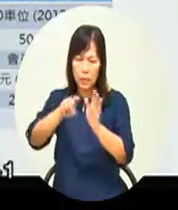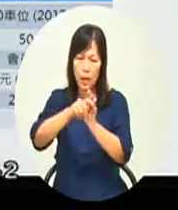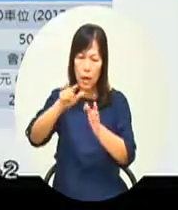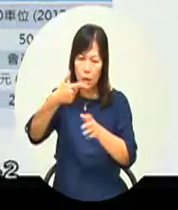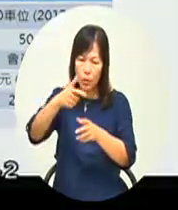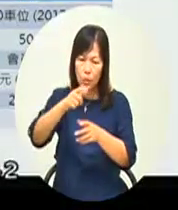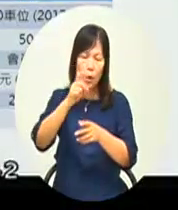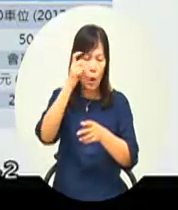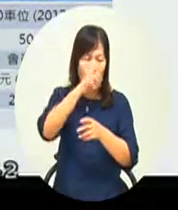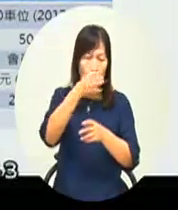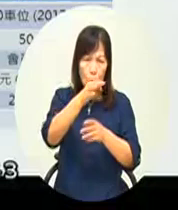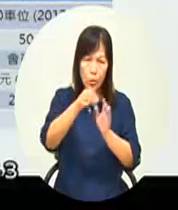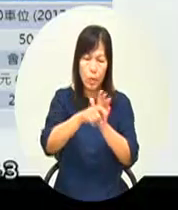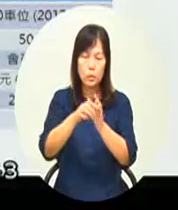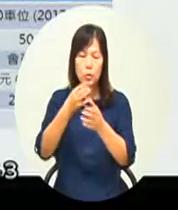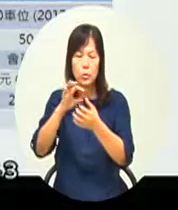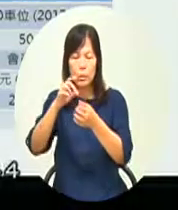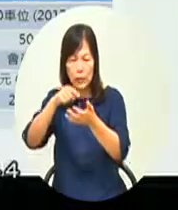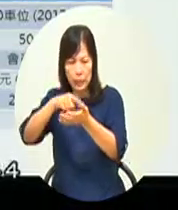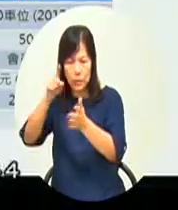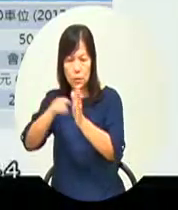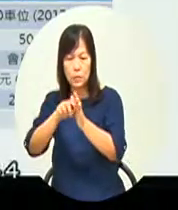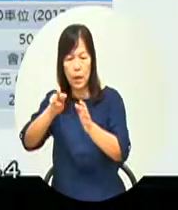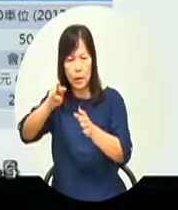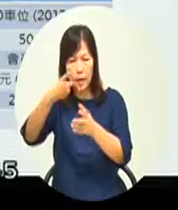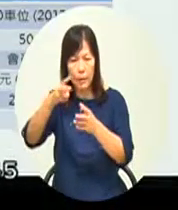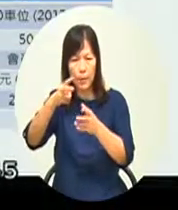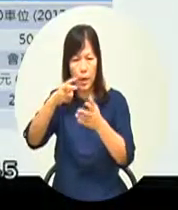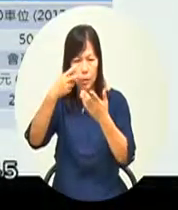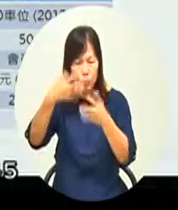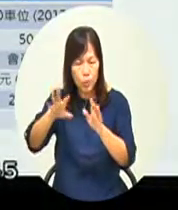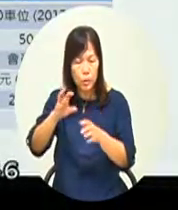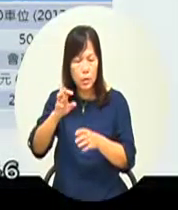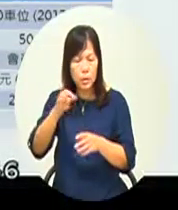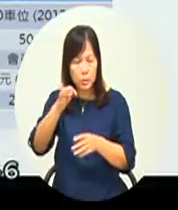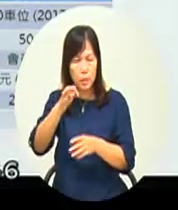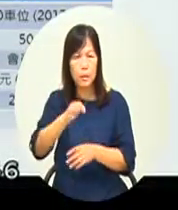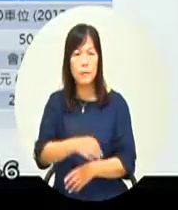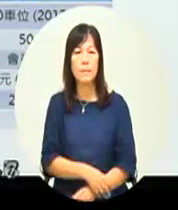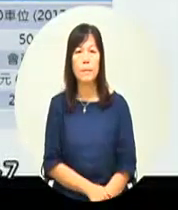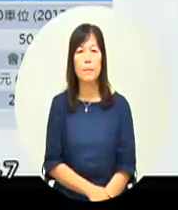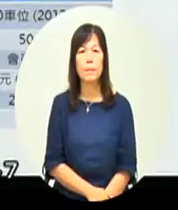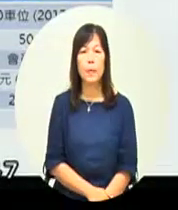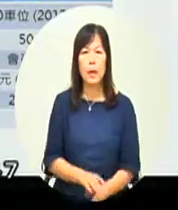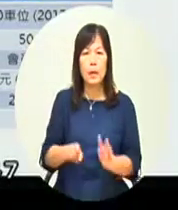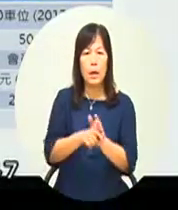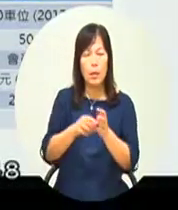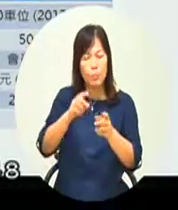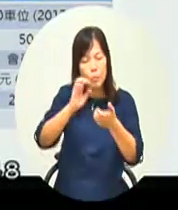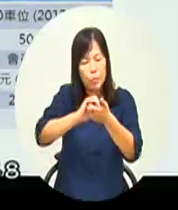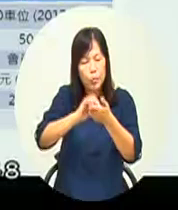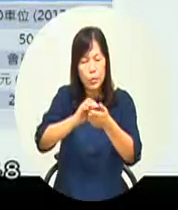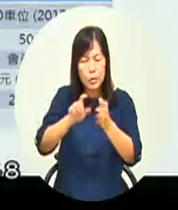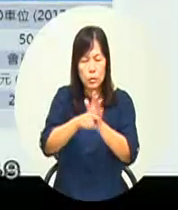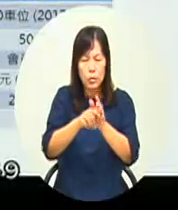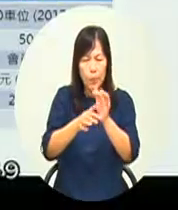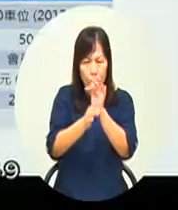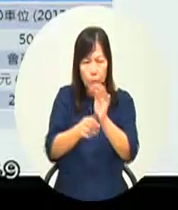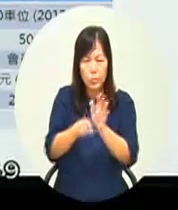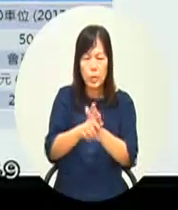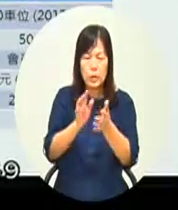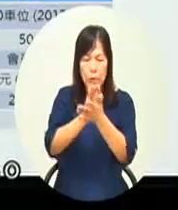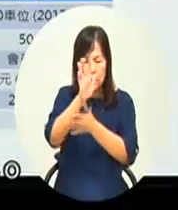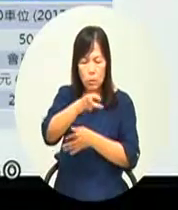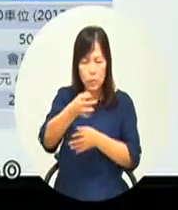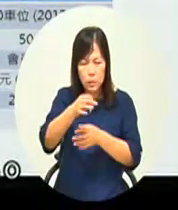使用一次最少221元台币。当然有物价水准的不一样，这个不是，我相信未来绝对不会是这个